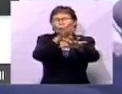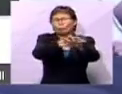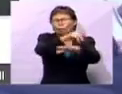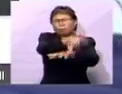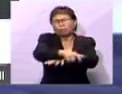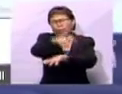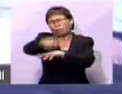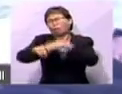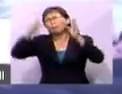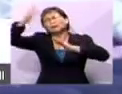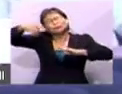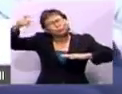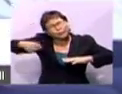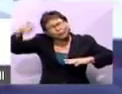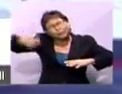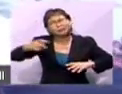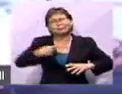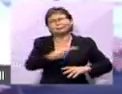Okay.